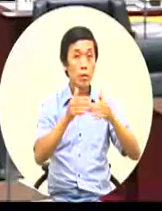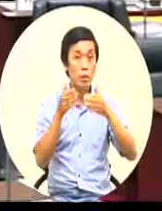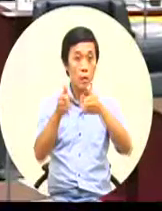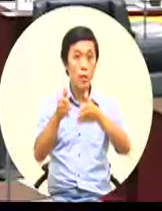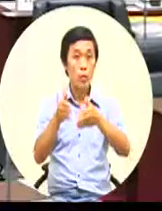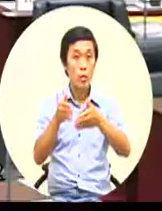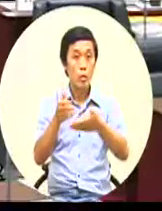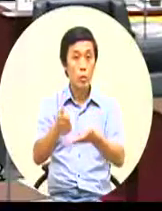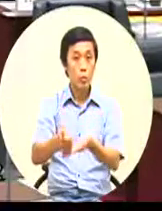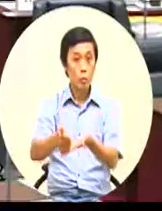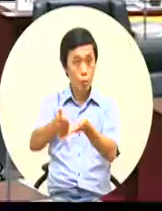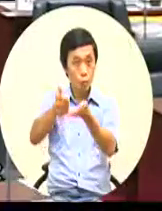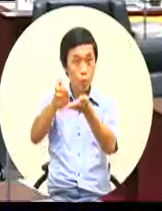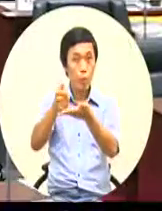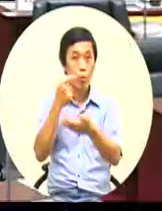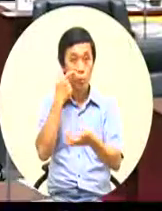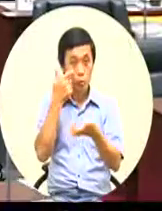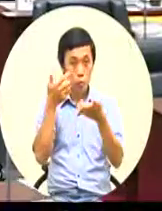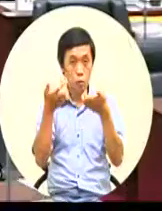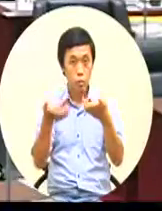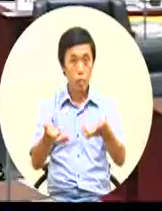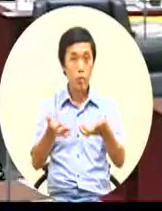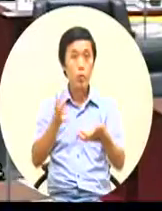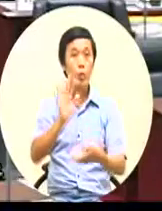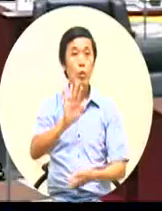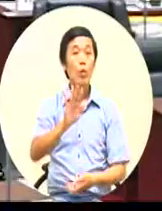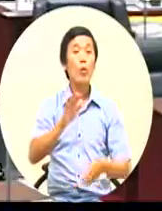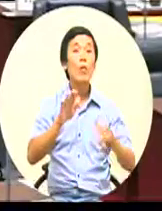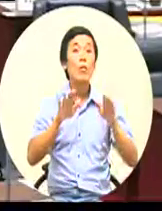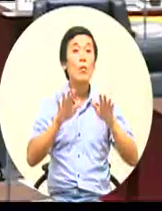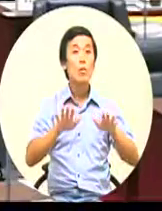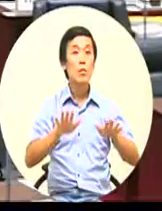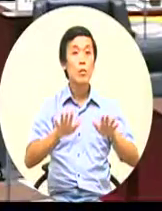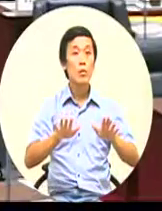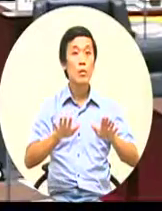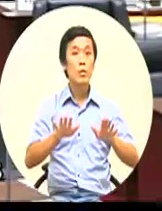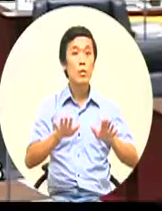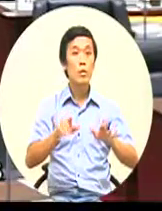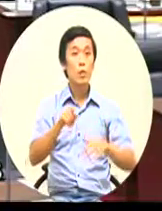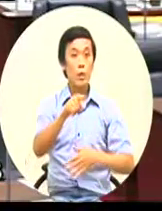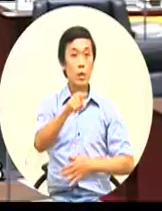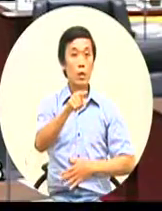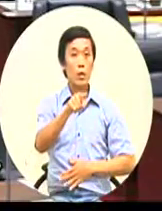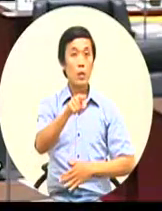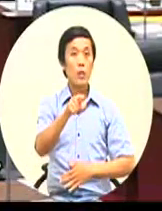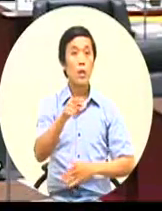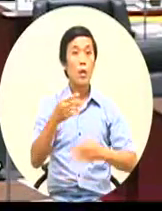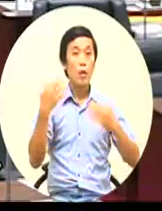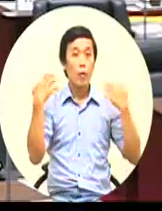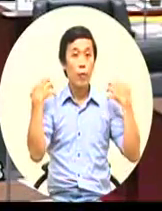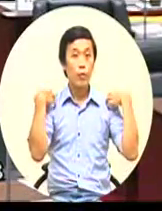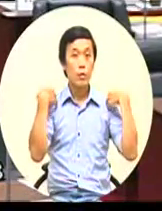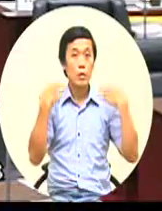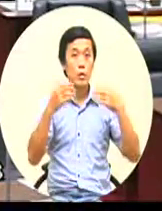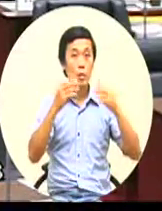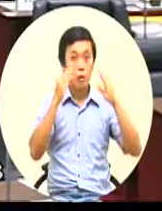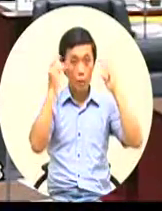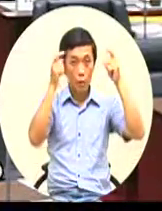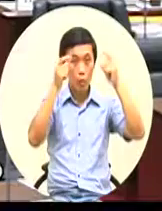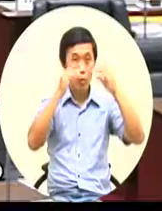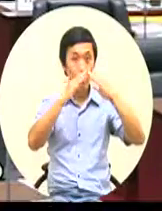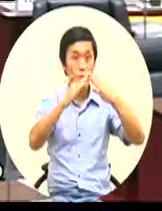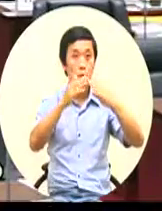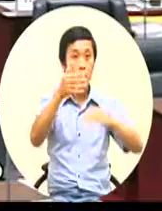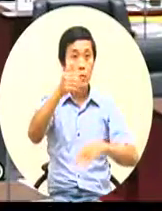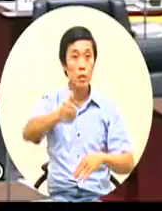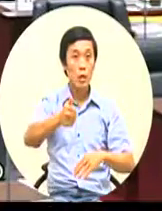重视。但是现在今天以你做市长的高雄市长，你认为咱